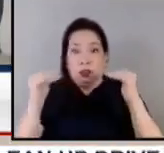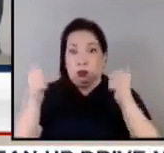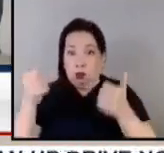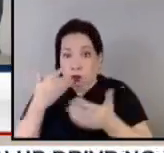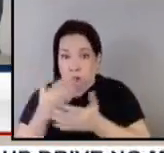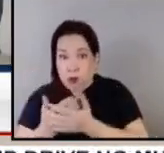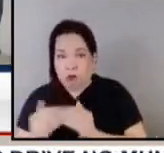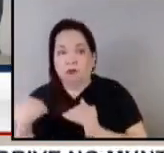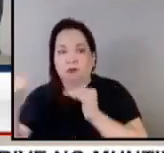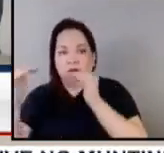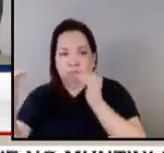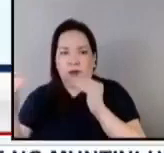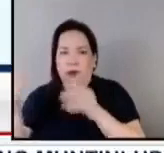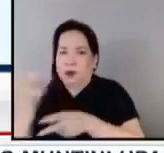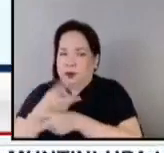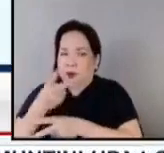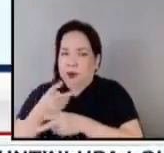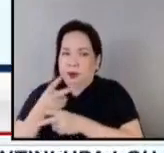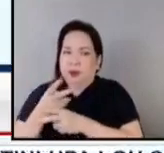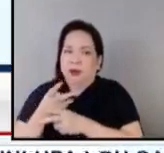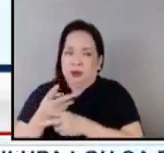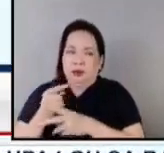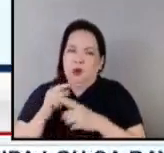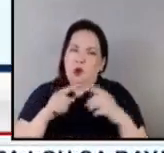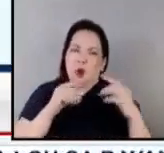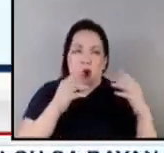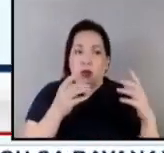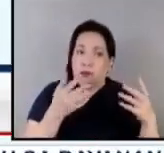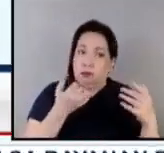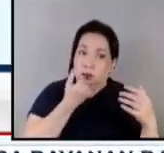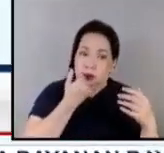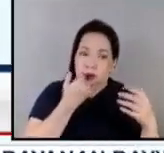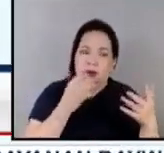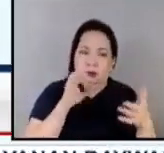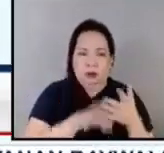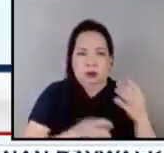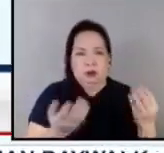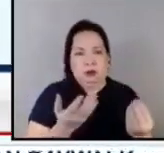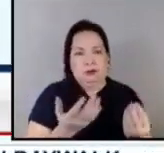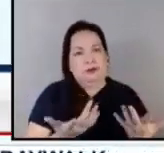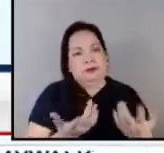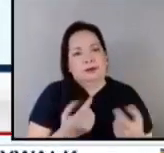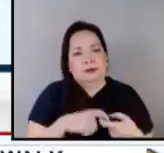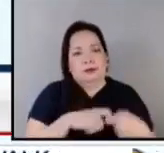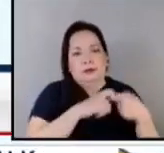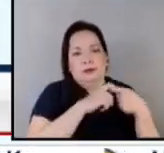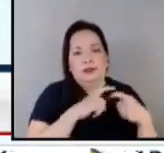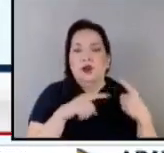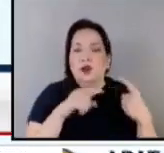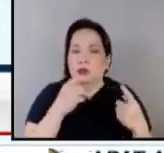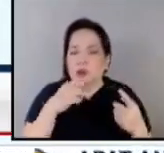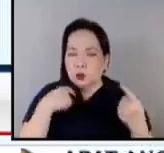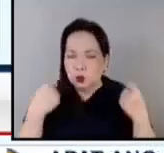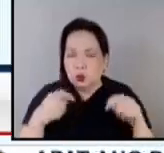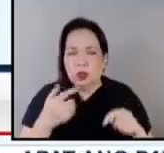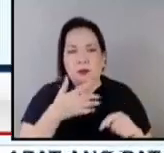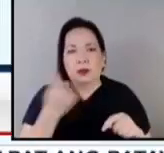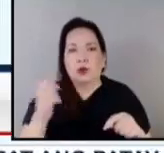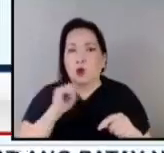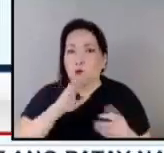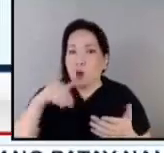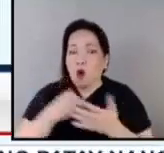pamamahala sa nasasakupang custodial facility. I urge yung ating kapulisan to make sure that all these complaints are properly